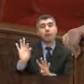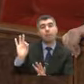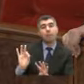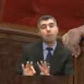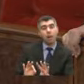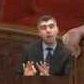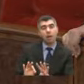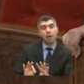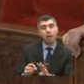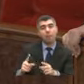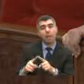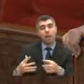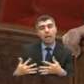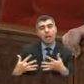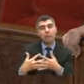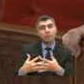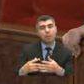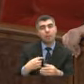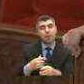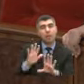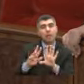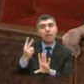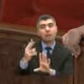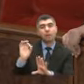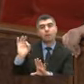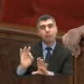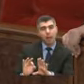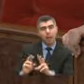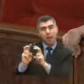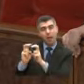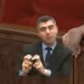اللي في مستويين اقل من 12% اللي المستوى الثاني والرابع.